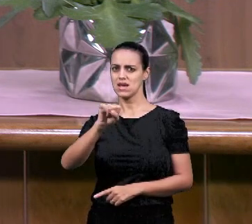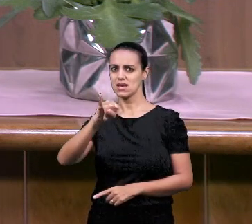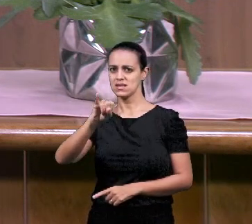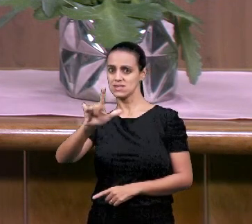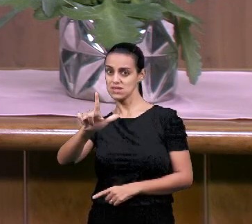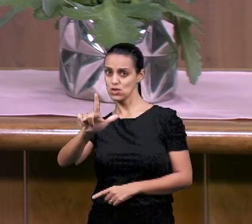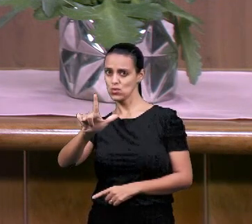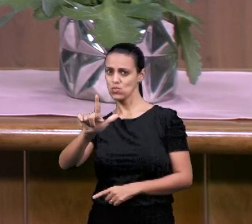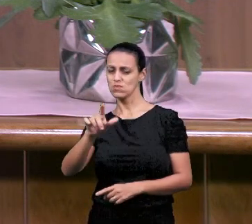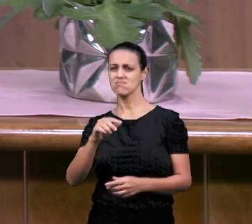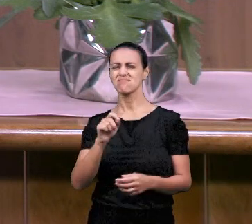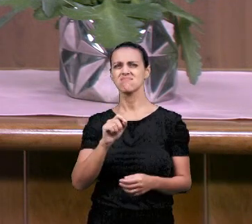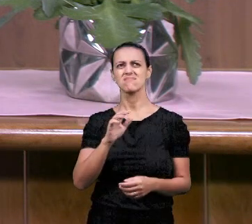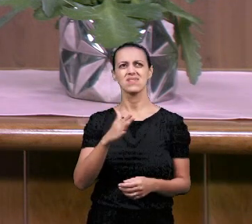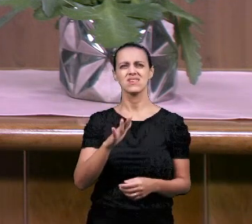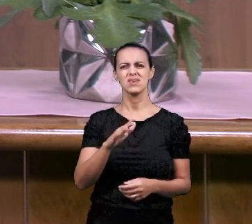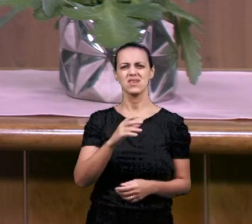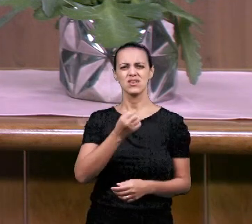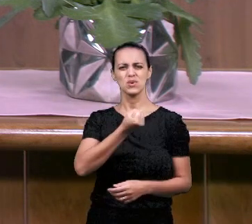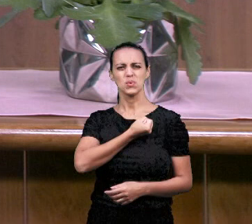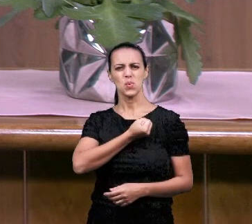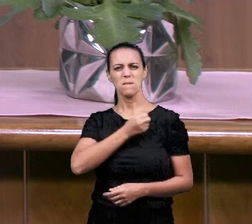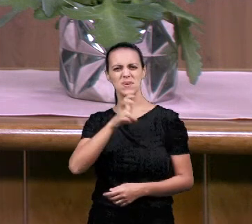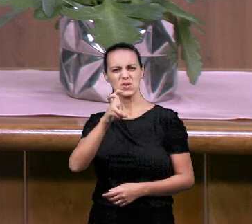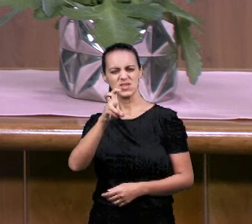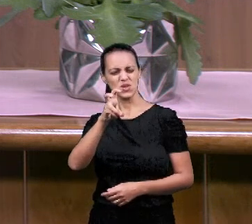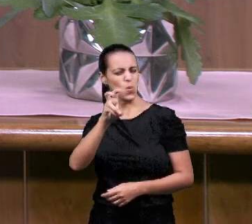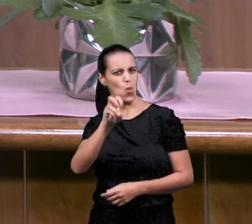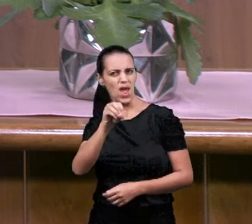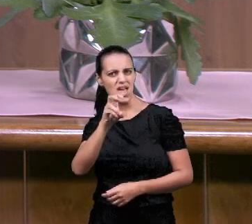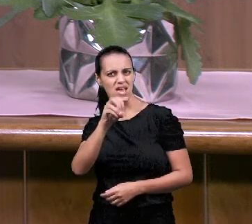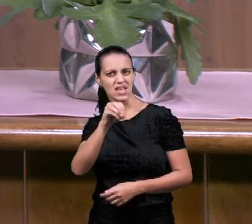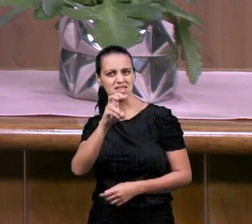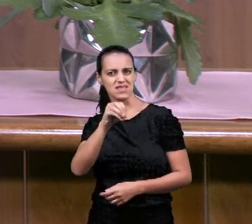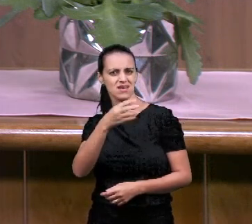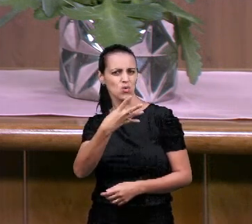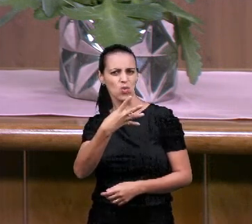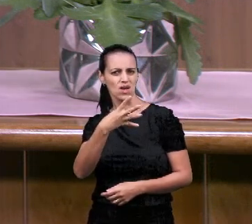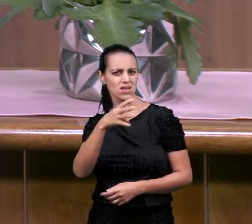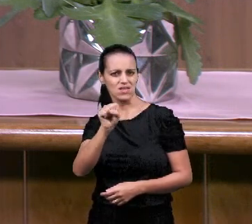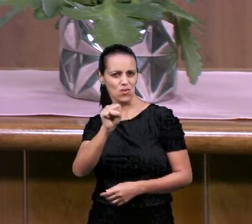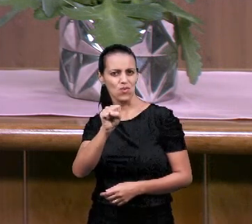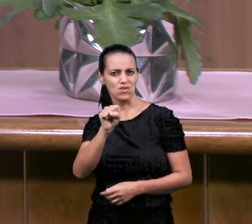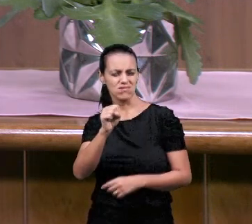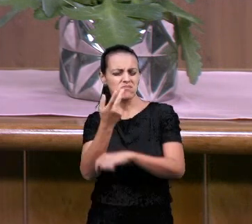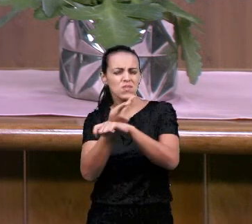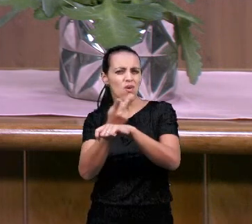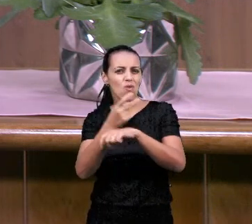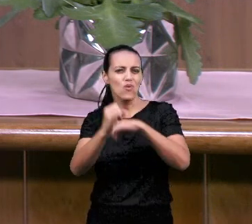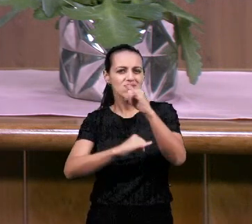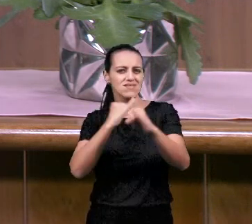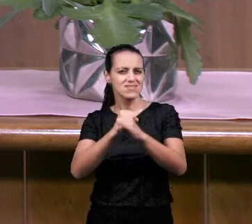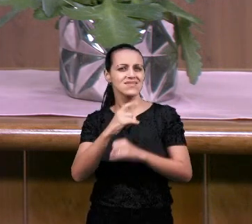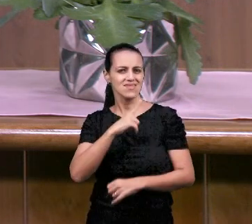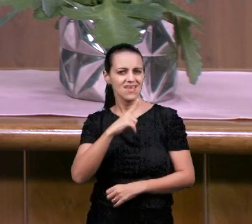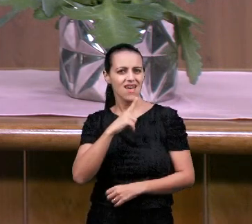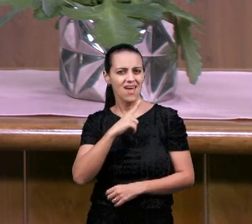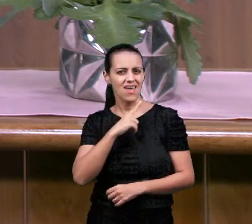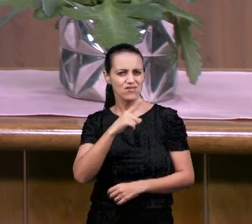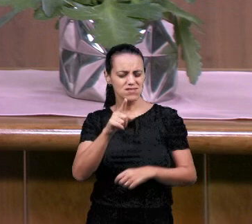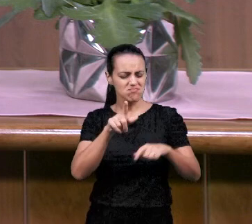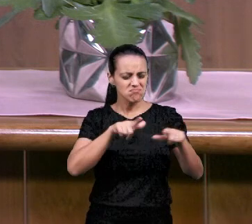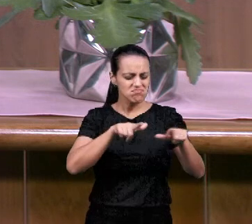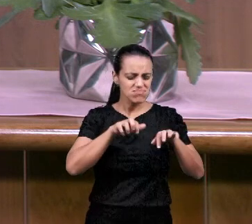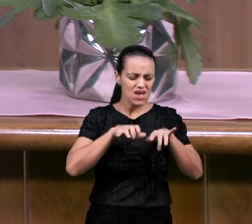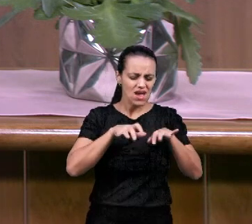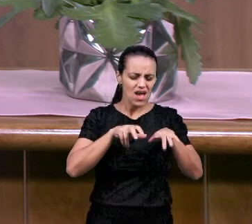Brasil. Ici, dans l'État du Espírito Santo, elle est à la fin de la liste des chaînes de TV. Mais vous